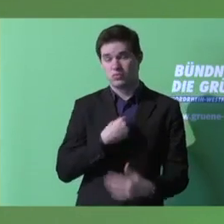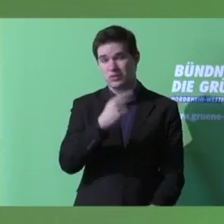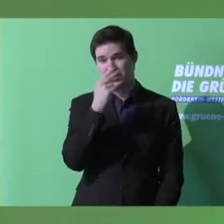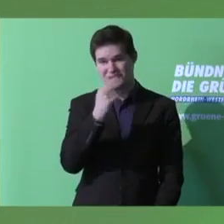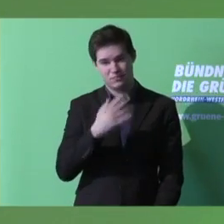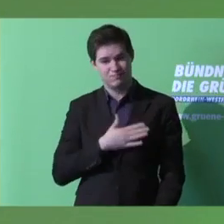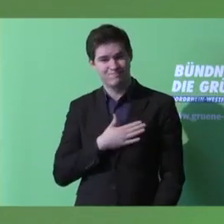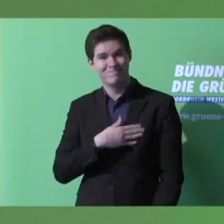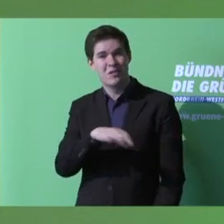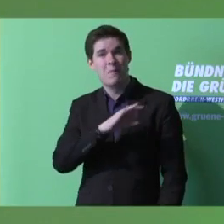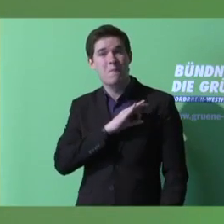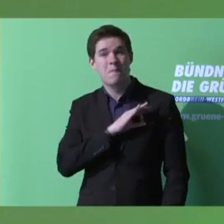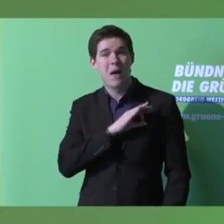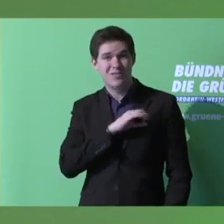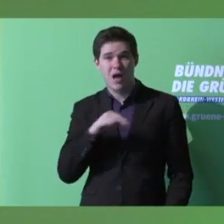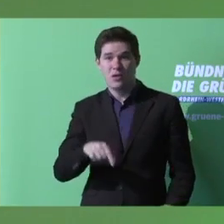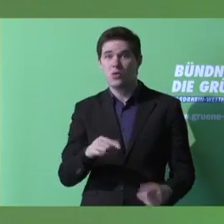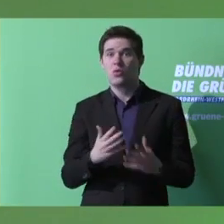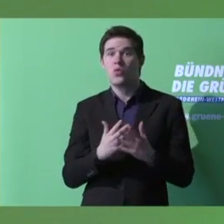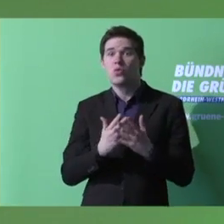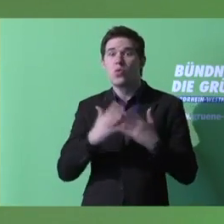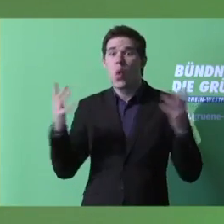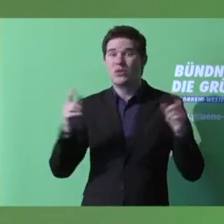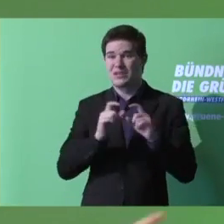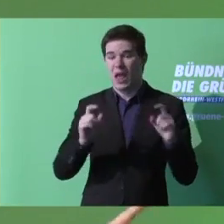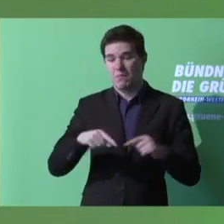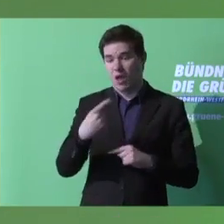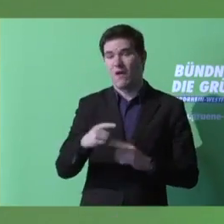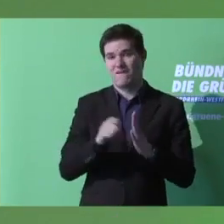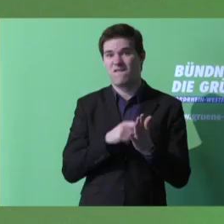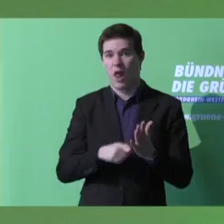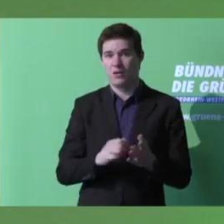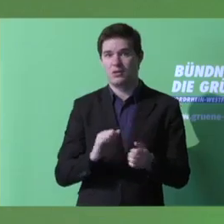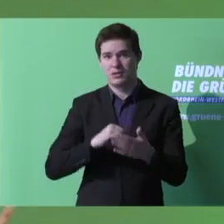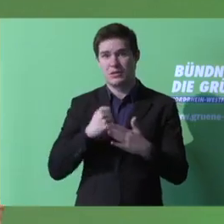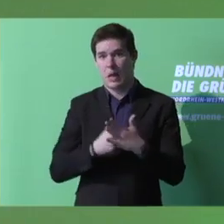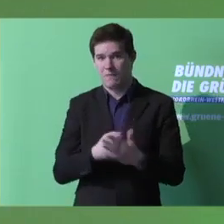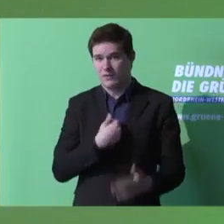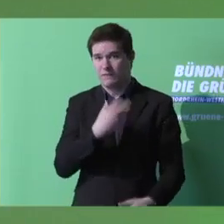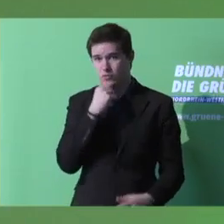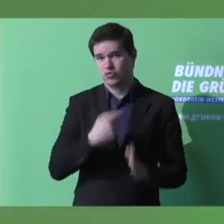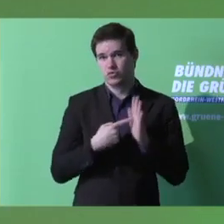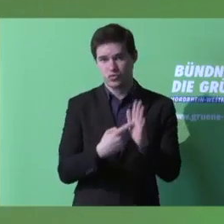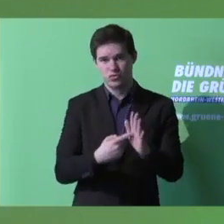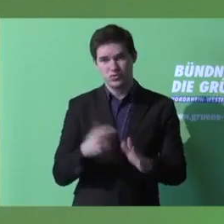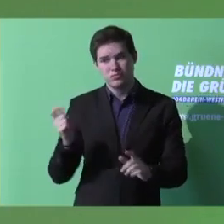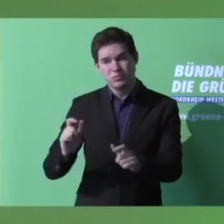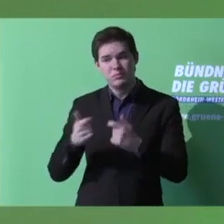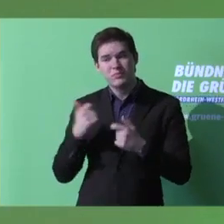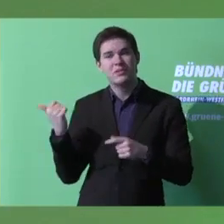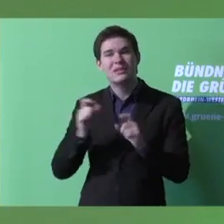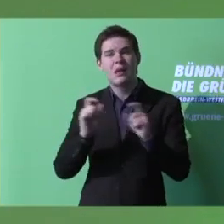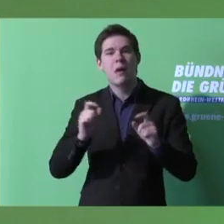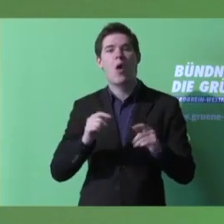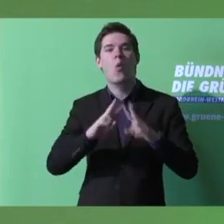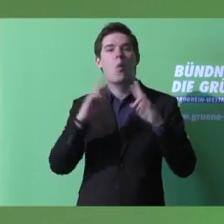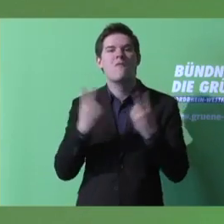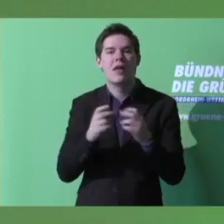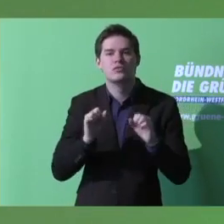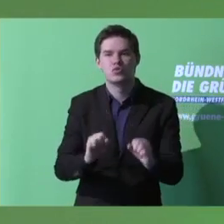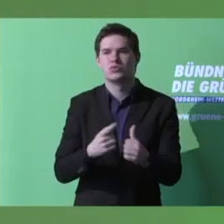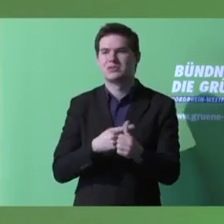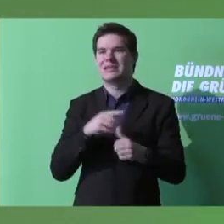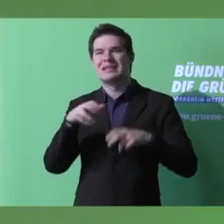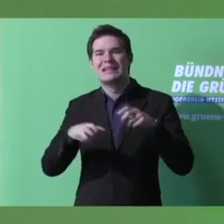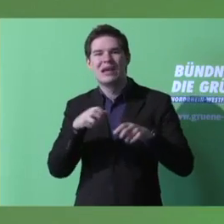hier einen ganz großen Schwerpunkt im Wahlkampf setzen will. Diese Blockade steht auch dafür, dass Umweltschutz, dass Tierschutz, die Gesundheit der